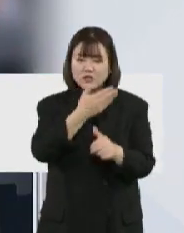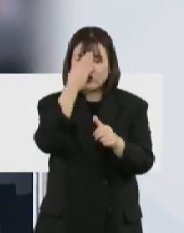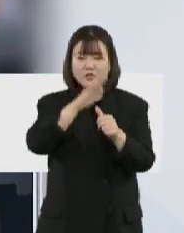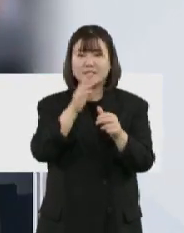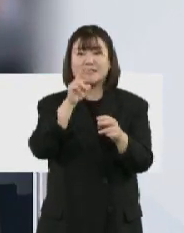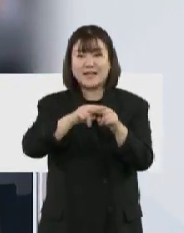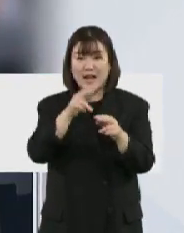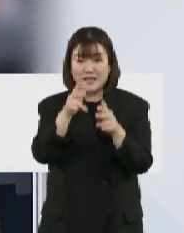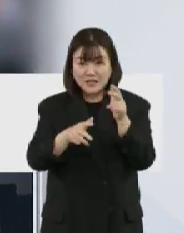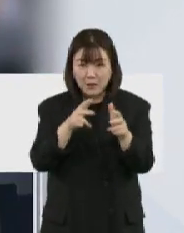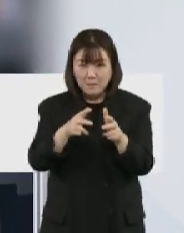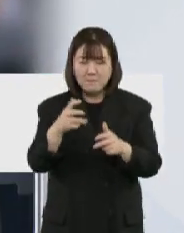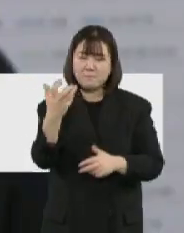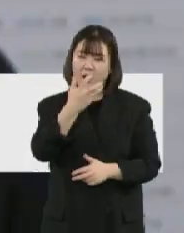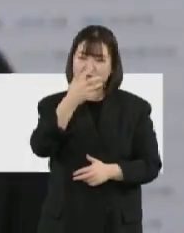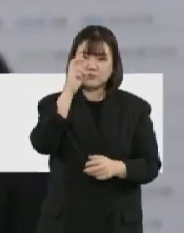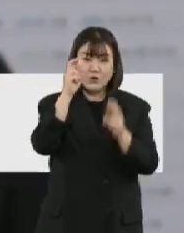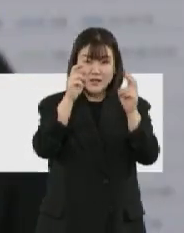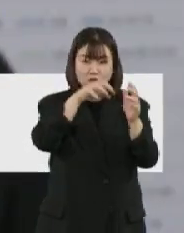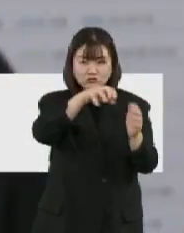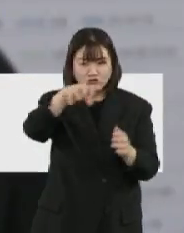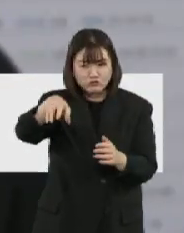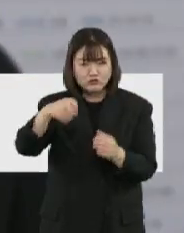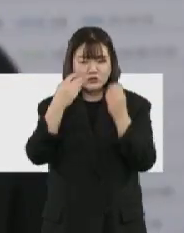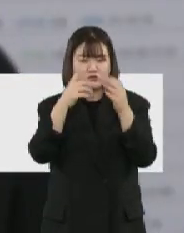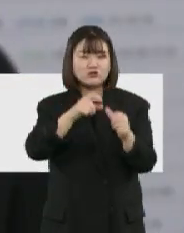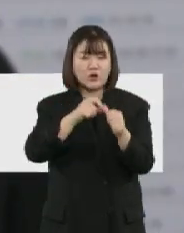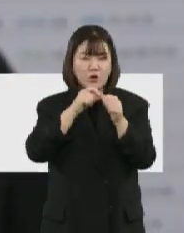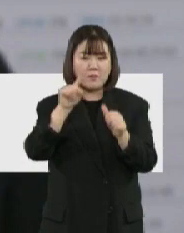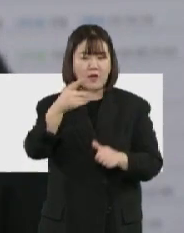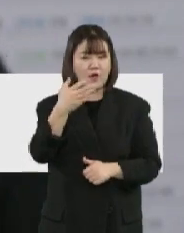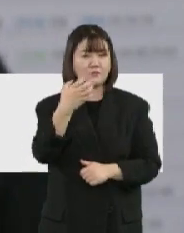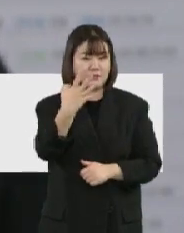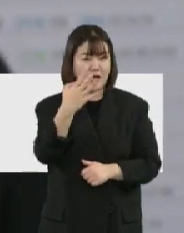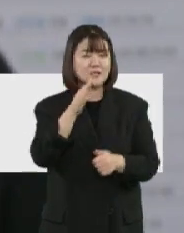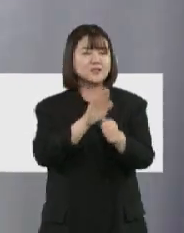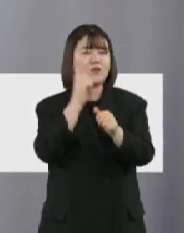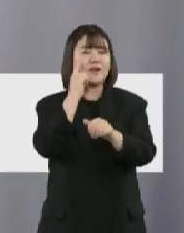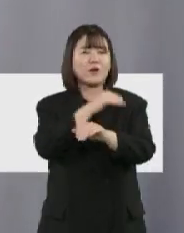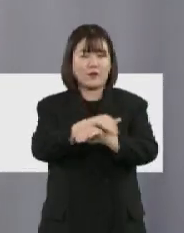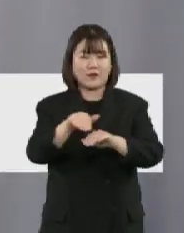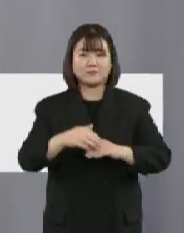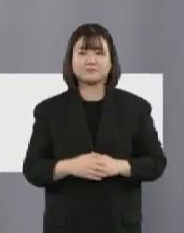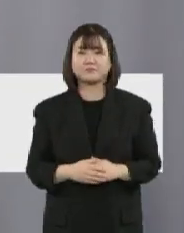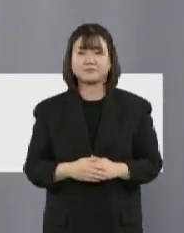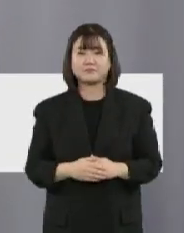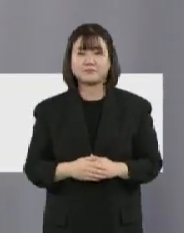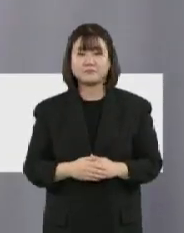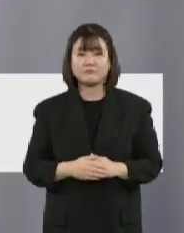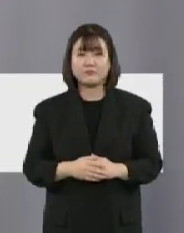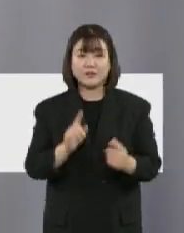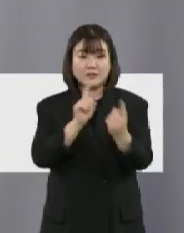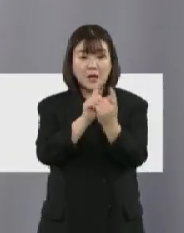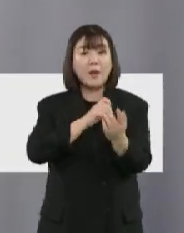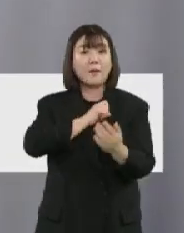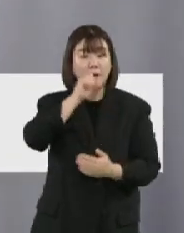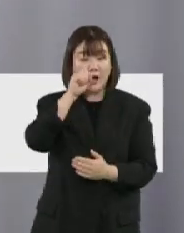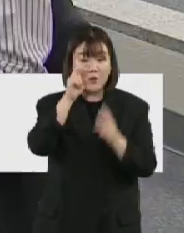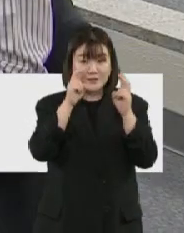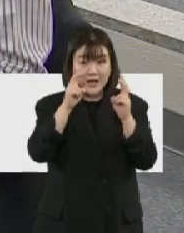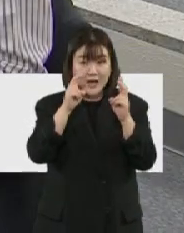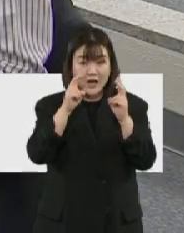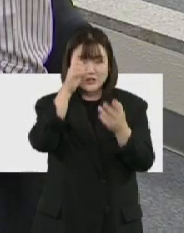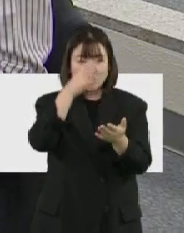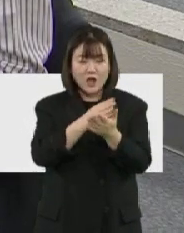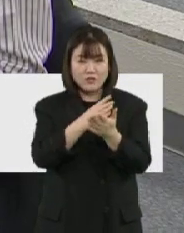사업적으로 80여개의 기업의 신규 채용이 넌 100 94명을 지원할 계획입니다 대상자로 선정된 기업은